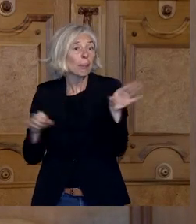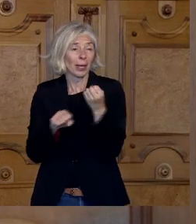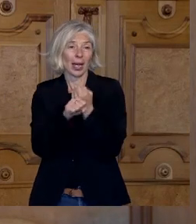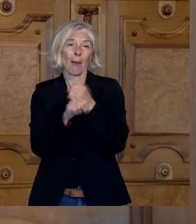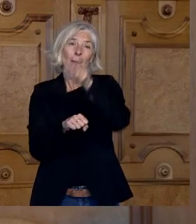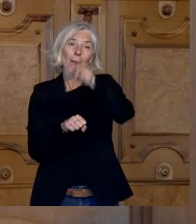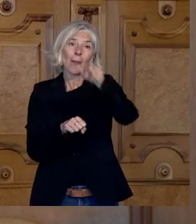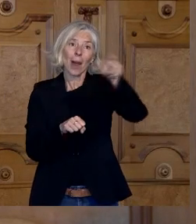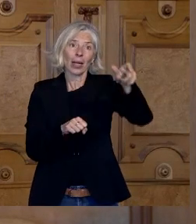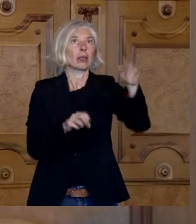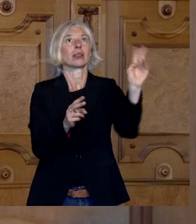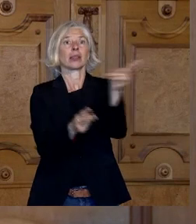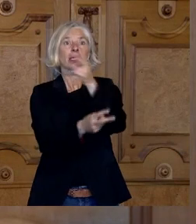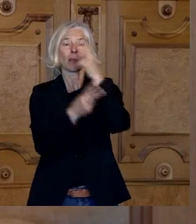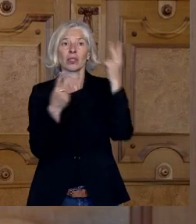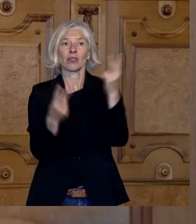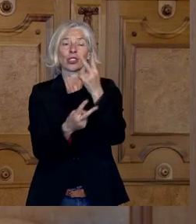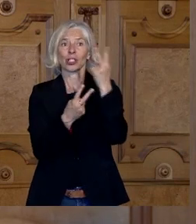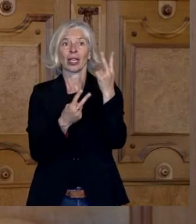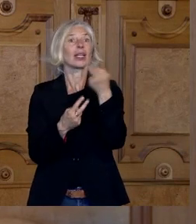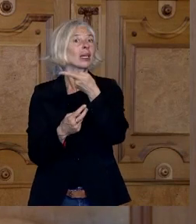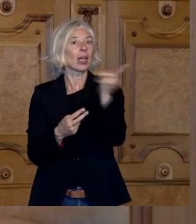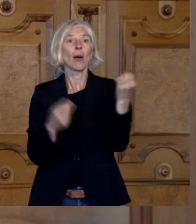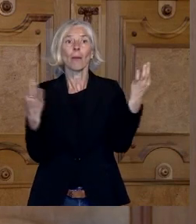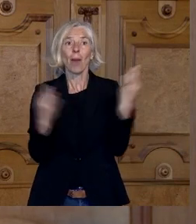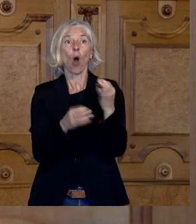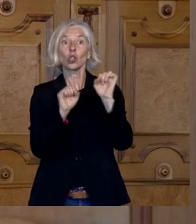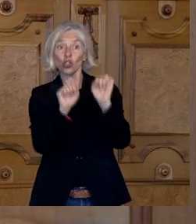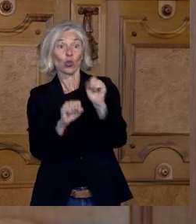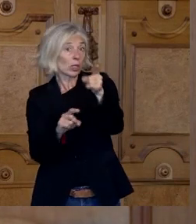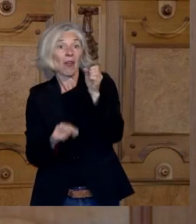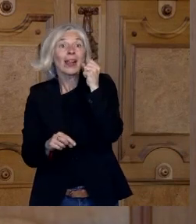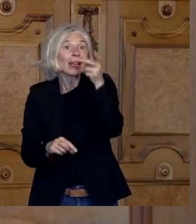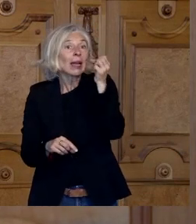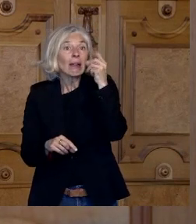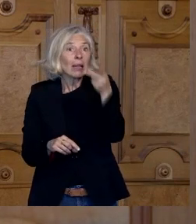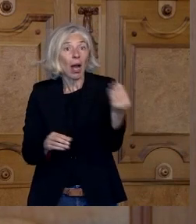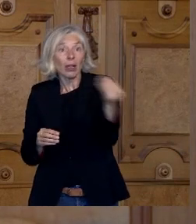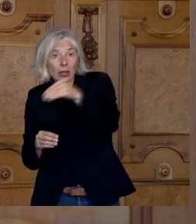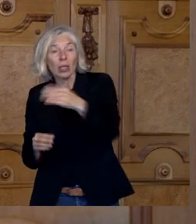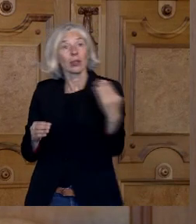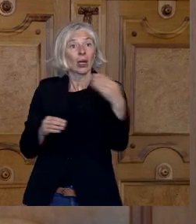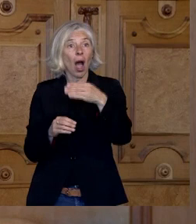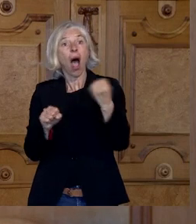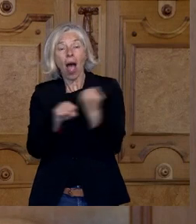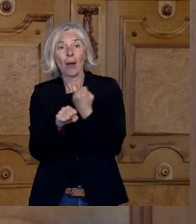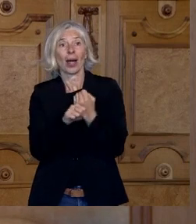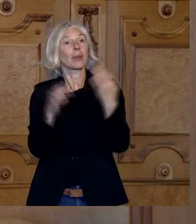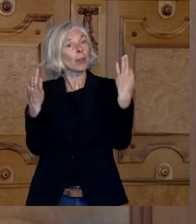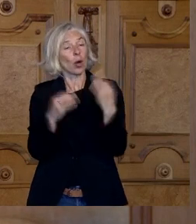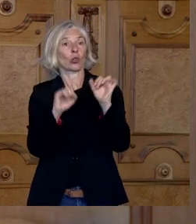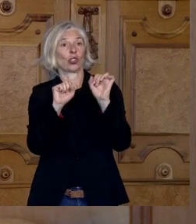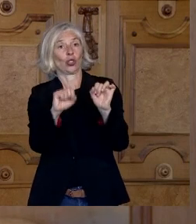die sich natürlich auch mit dieser Situation jeden Tag auseinandersetzen möchten und dies auch mit Freude tun. Und